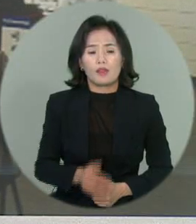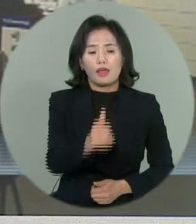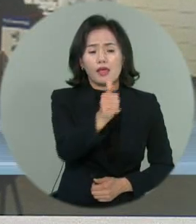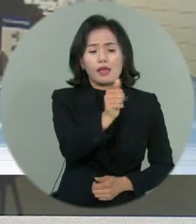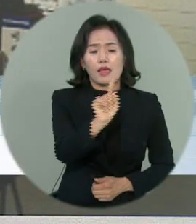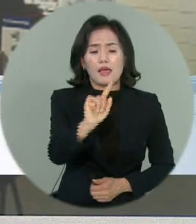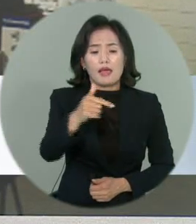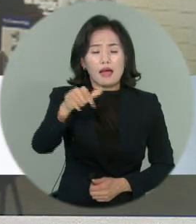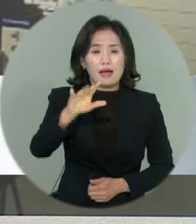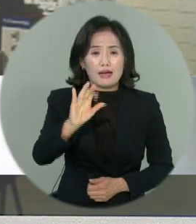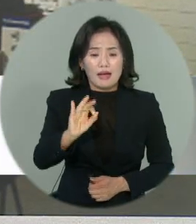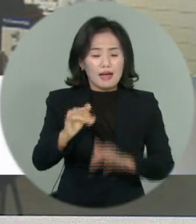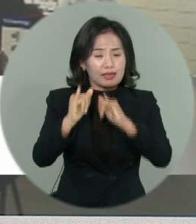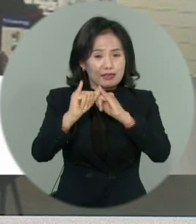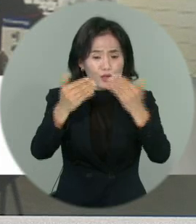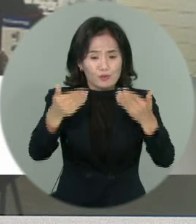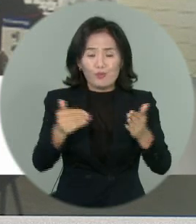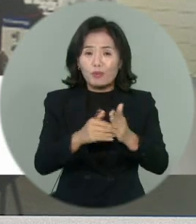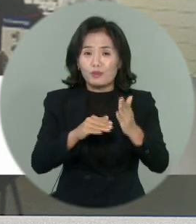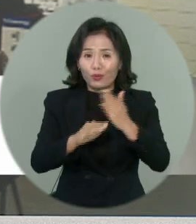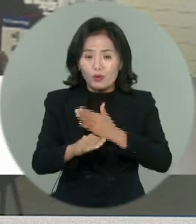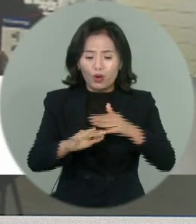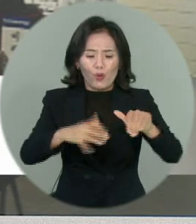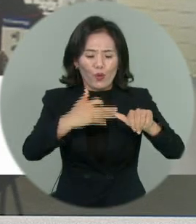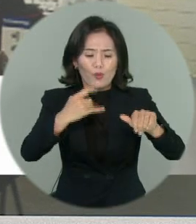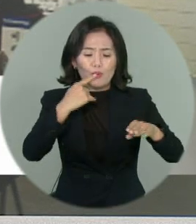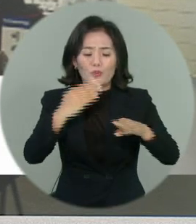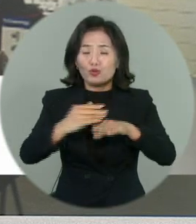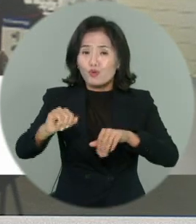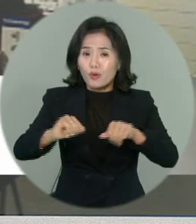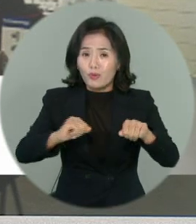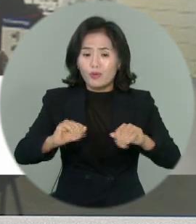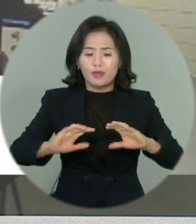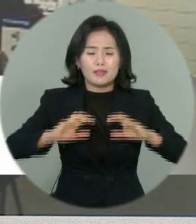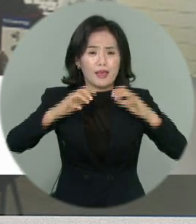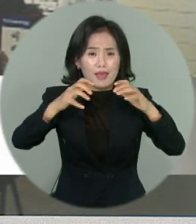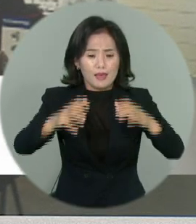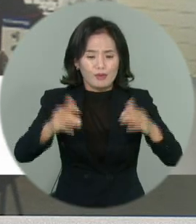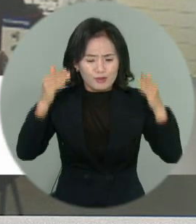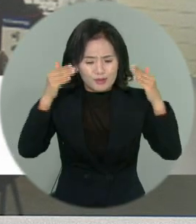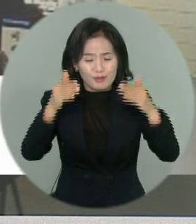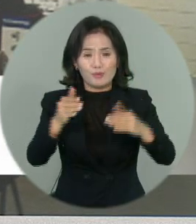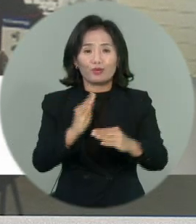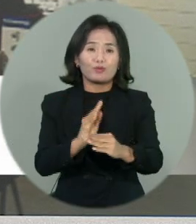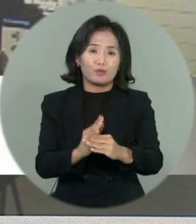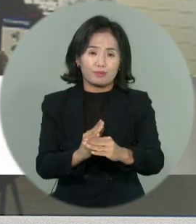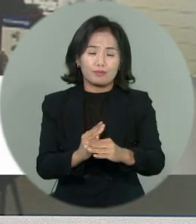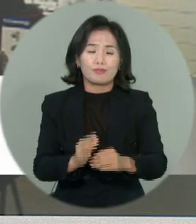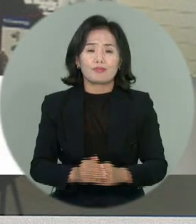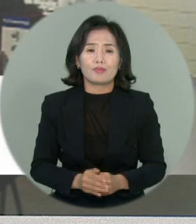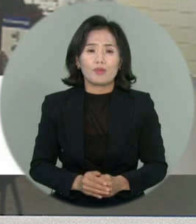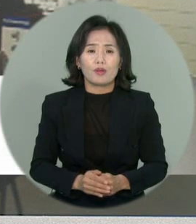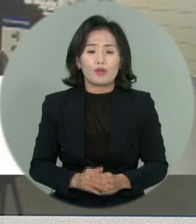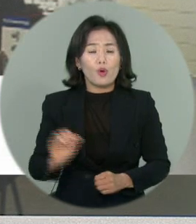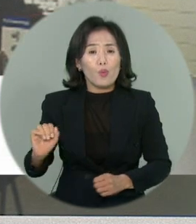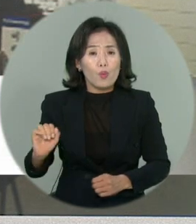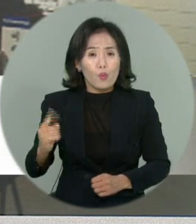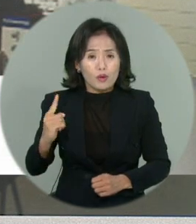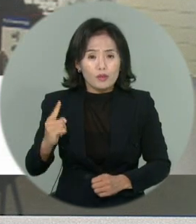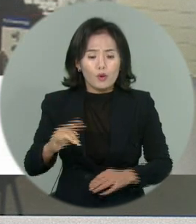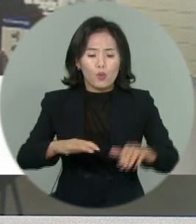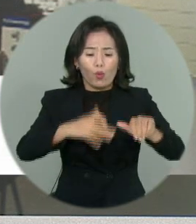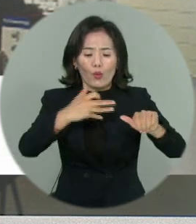한강 자가의 노벨문학상 수상으로 518 민주화 운동이 전 세계로부터 주목을 받고 있는데요이를 계기로